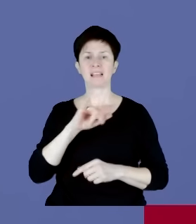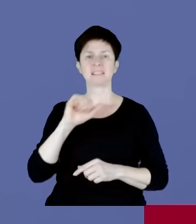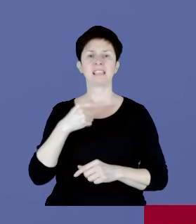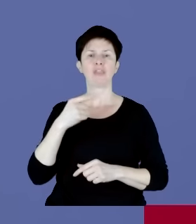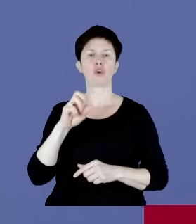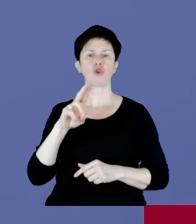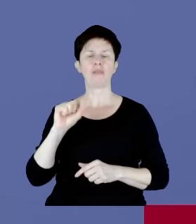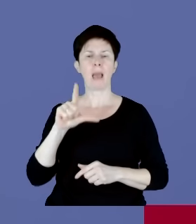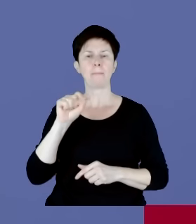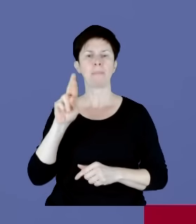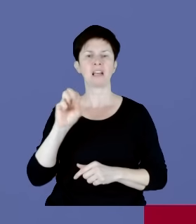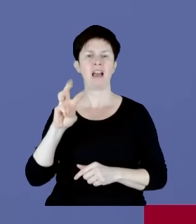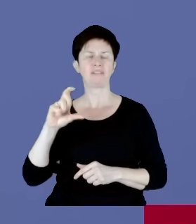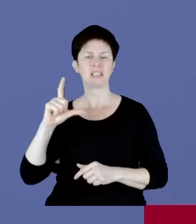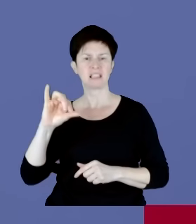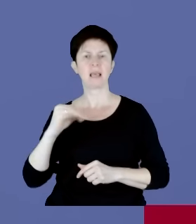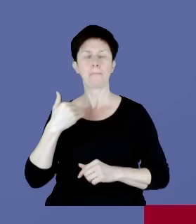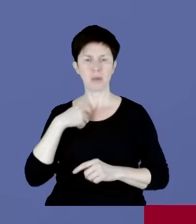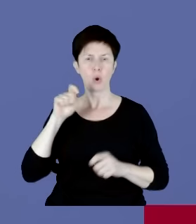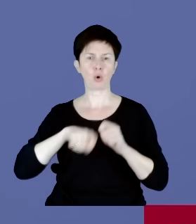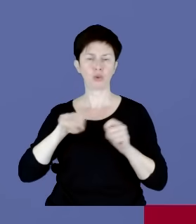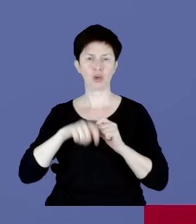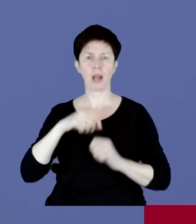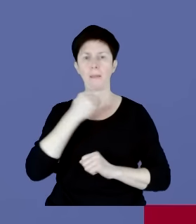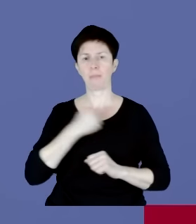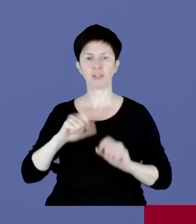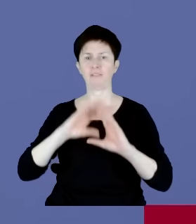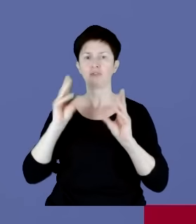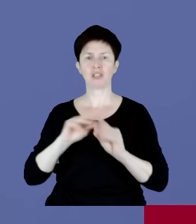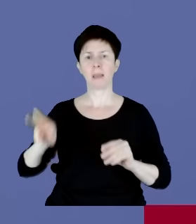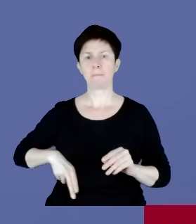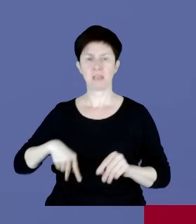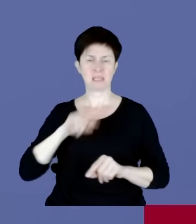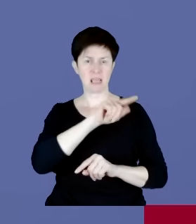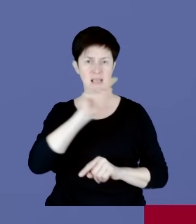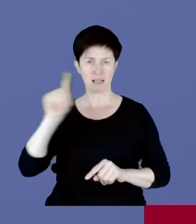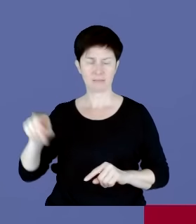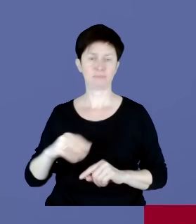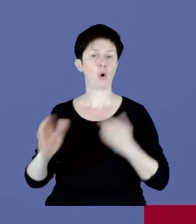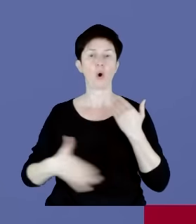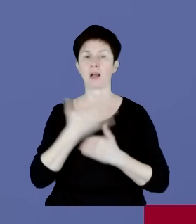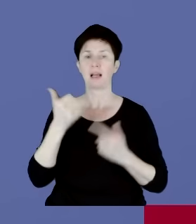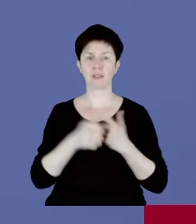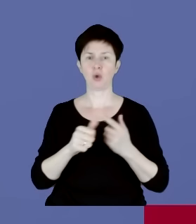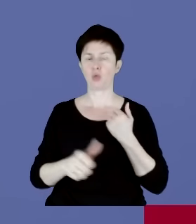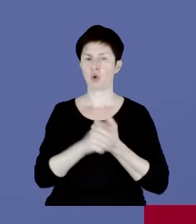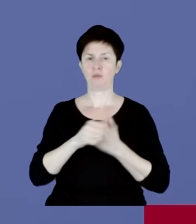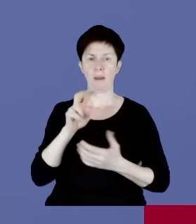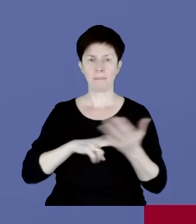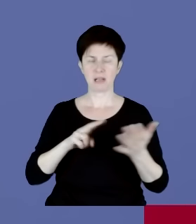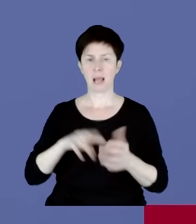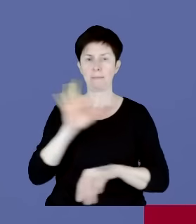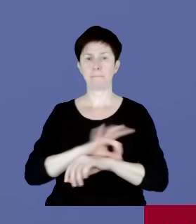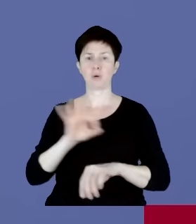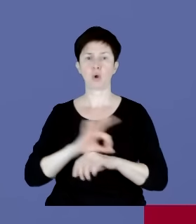wczoraj odbyły się kontrole poselskie we wszystkich ministerstwach. Okazuje się, że tak. Po pierwsze, dokumentów brak, projektów ustaw brak. Myślę,